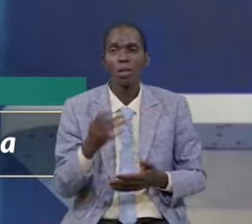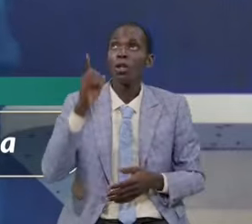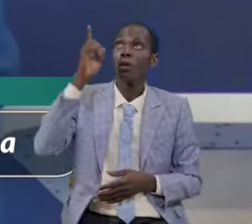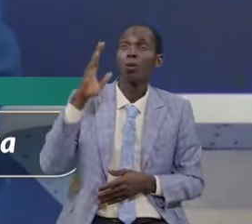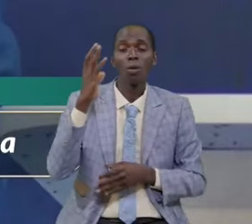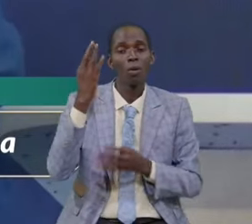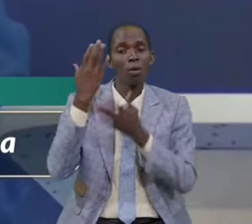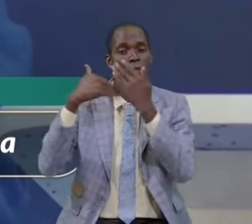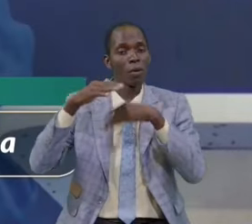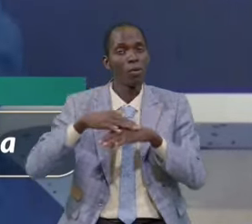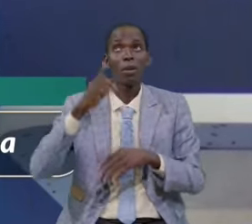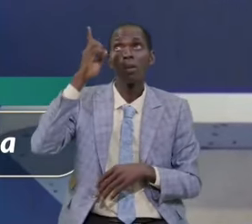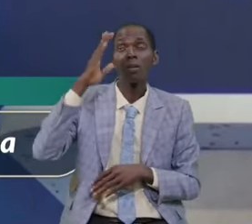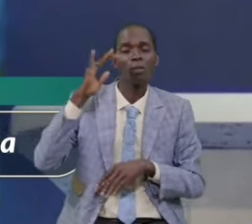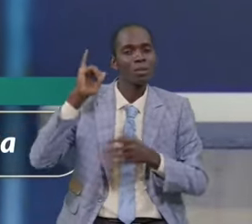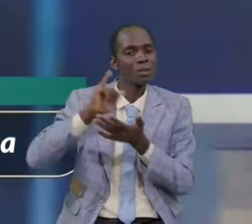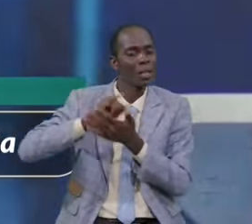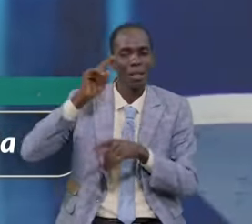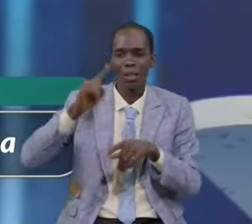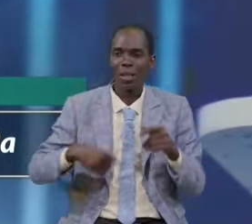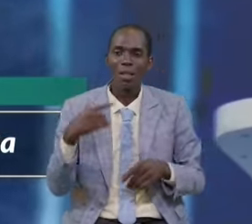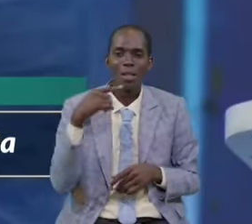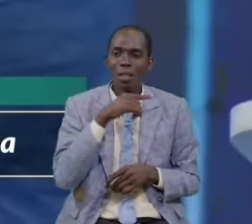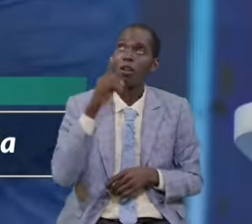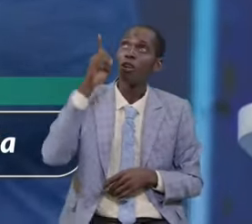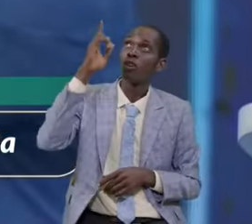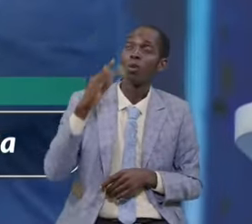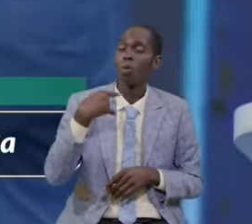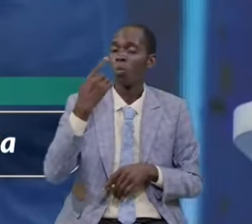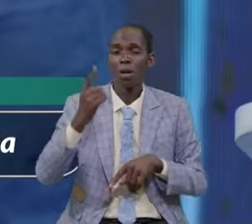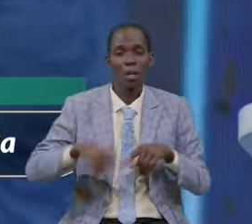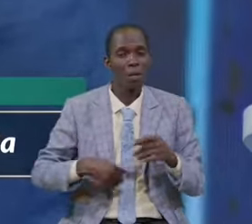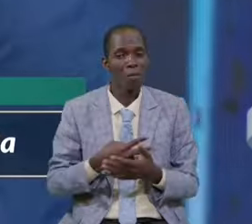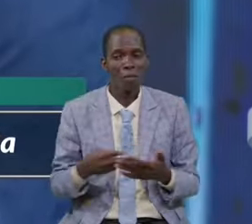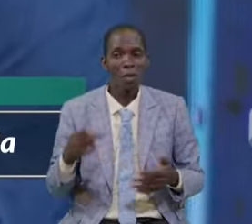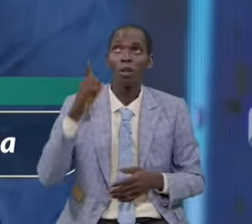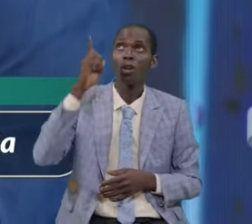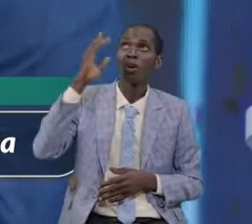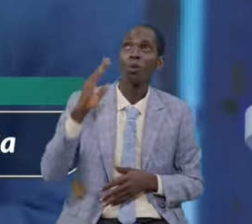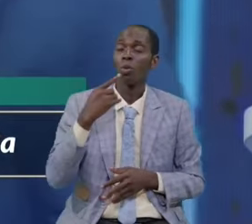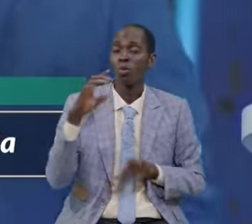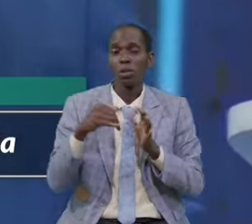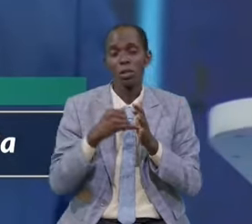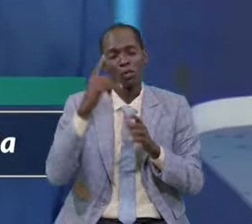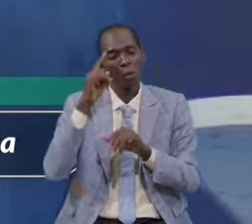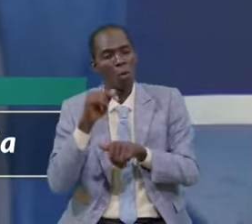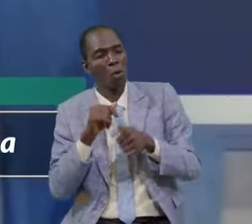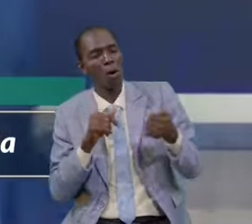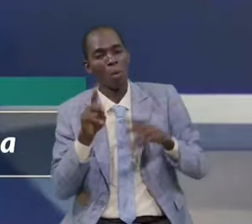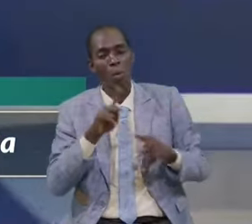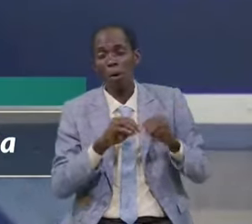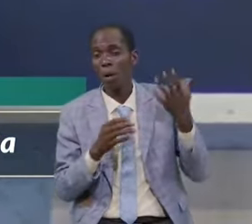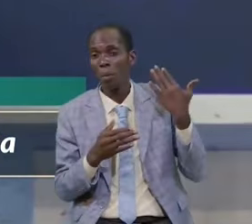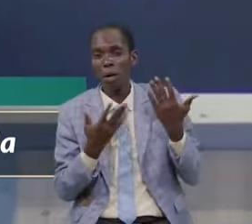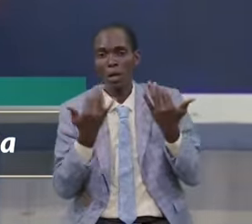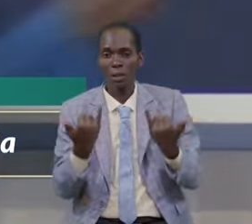qui ne peut mentir, le Dieu qui ne peut échouer, le Dieu qui l'a fait pour les autres et qui vient à toi maintenant.